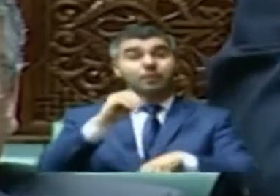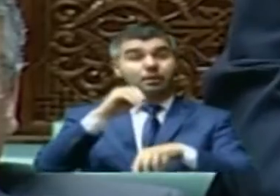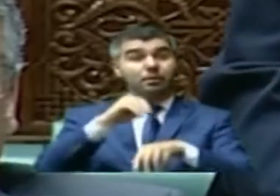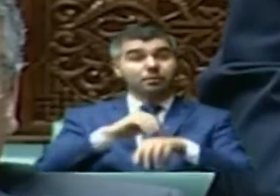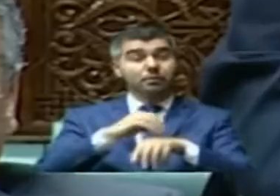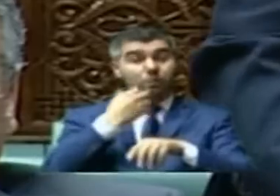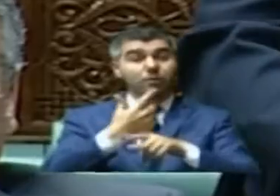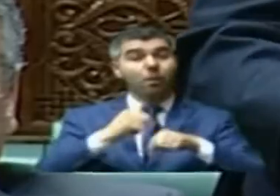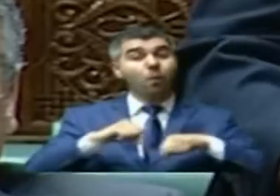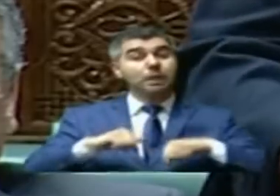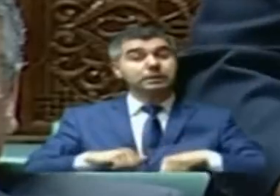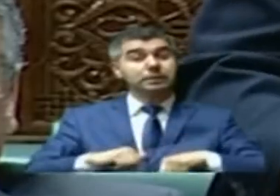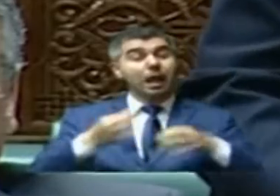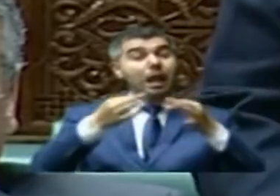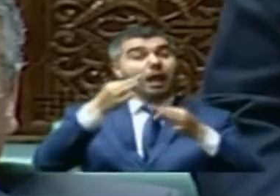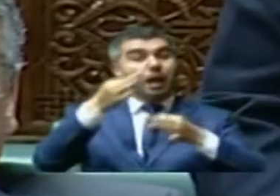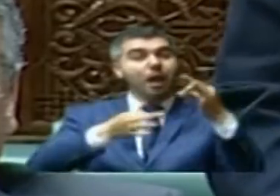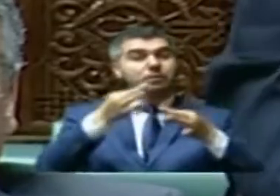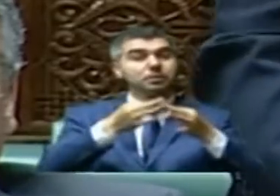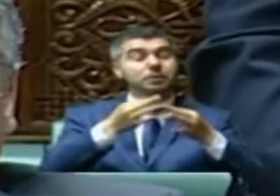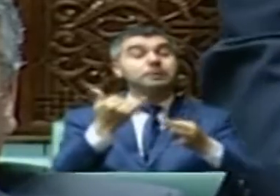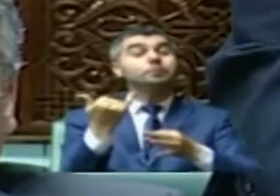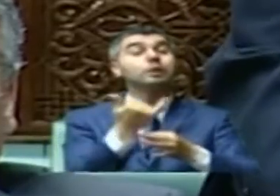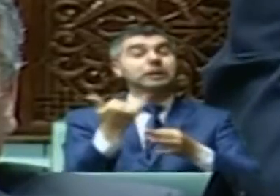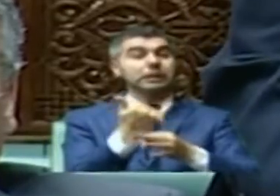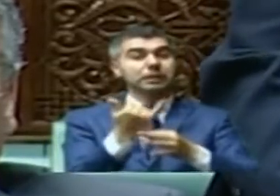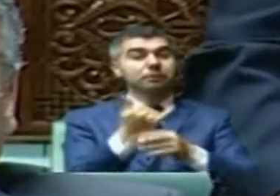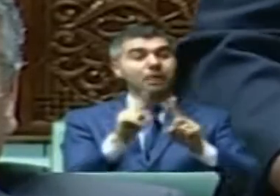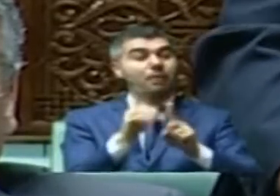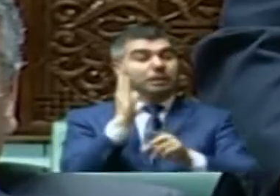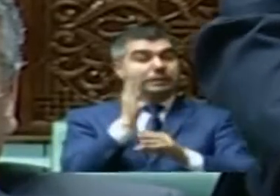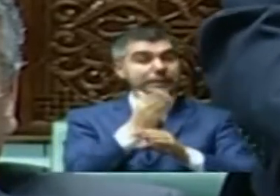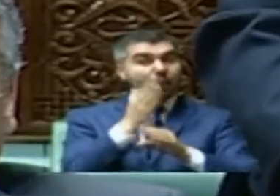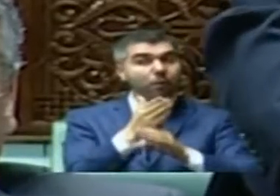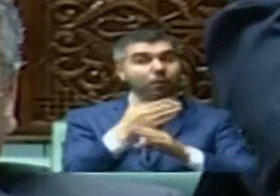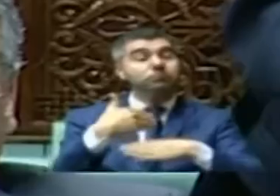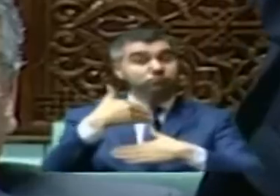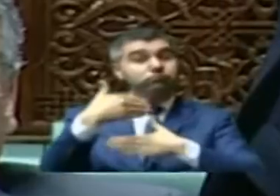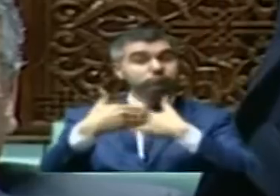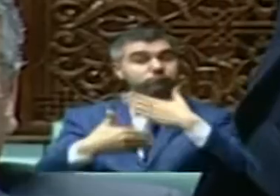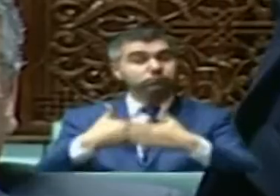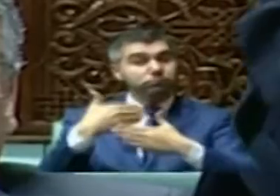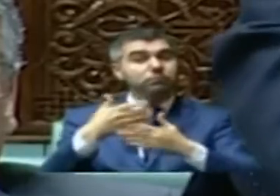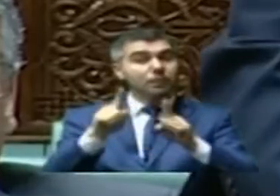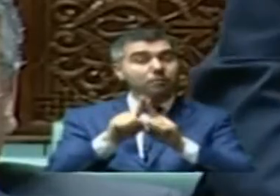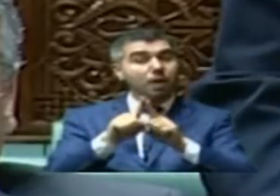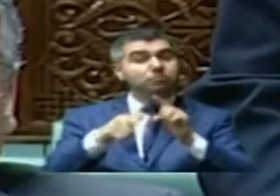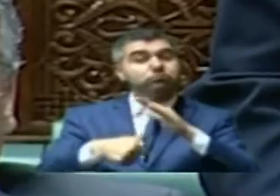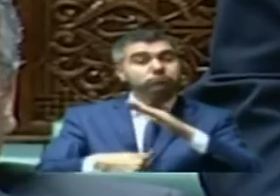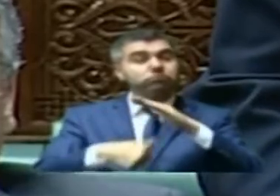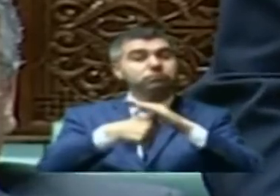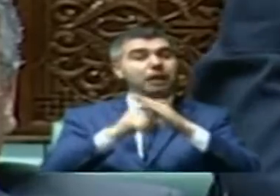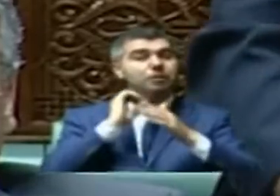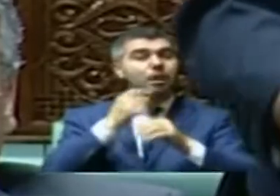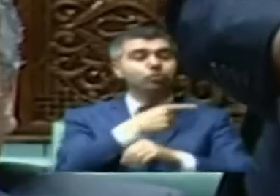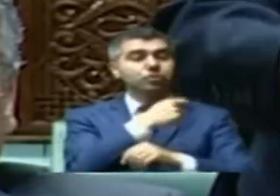السيد وزير العدل له مسؤولية أساسية فيما يتعلق بالتأديب في انتظار التحاق النيابة العامة بالمجلس أعلى للسلطة